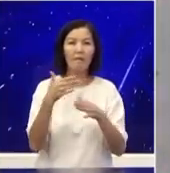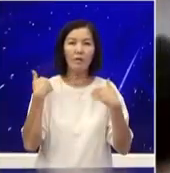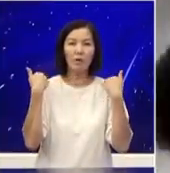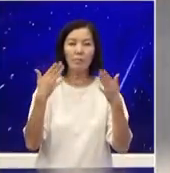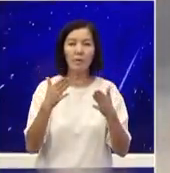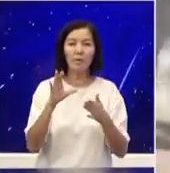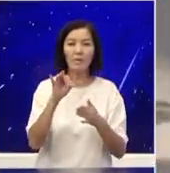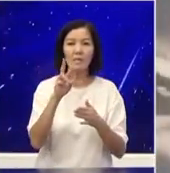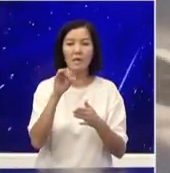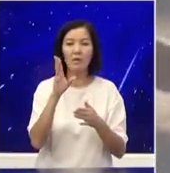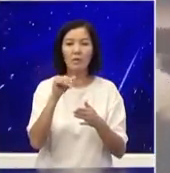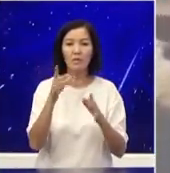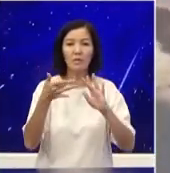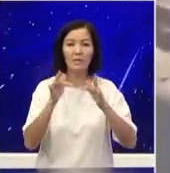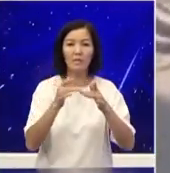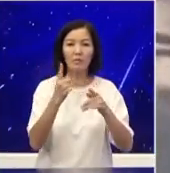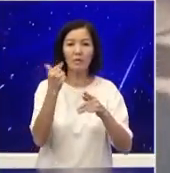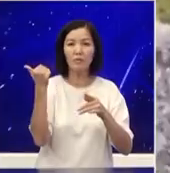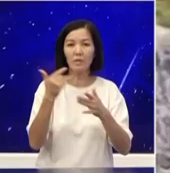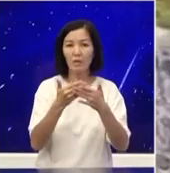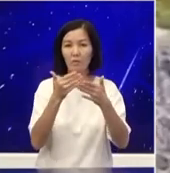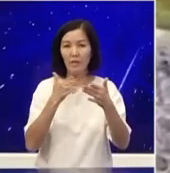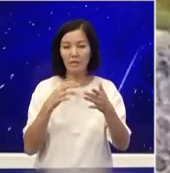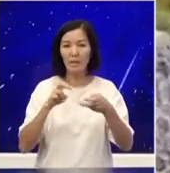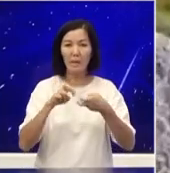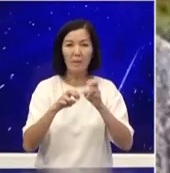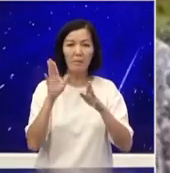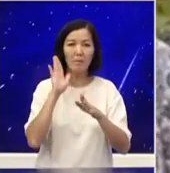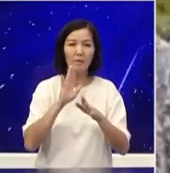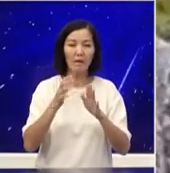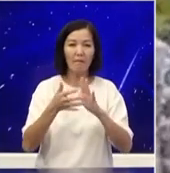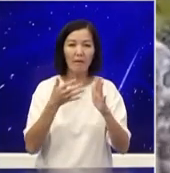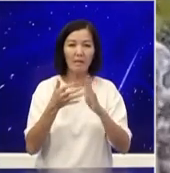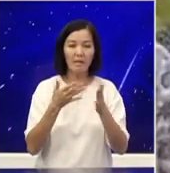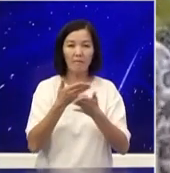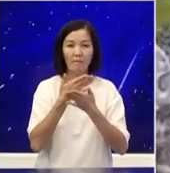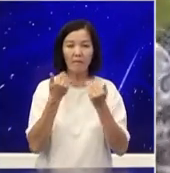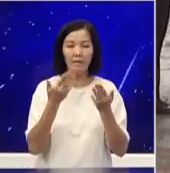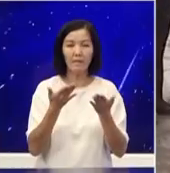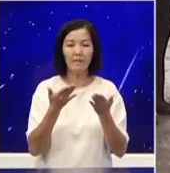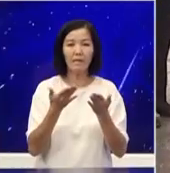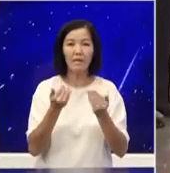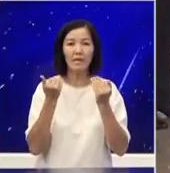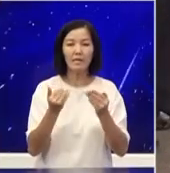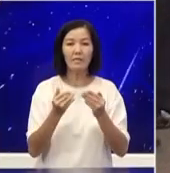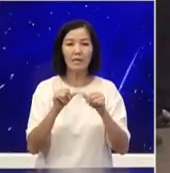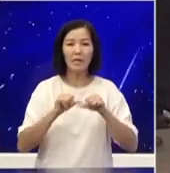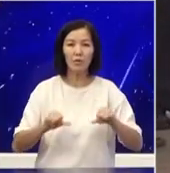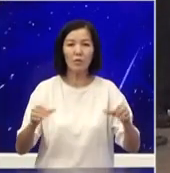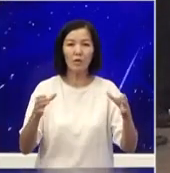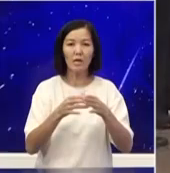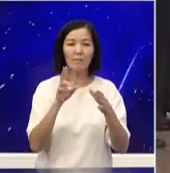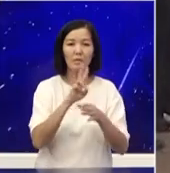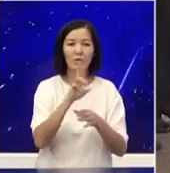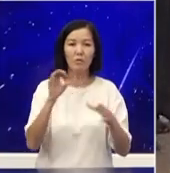поселка Сарыозек попало в соцсети неделю назад. Проблема нехватки питьевой воды получила широкую огласку. Выехавшая на место контрольная комиссия партии